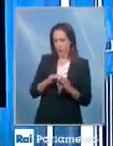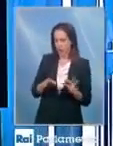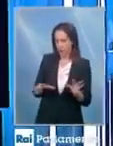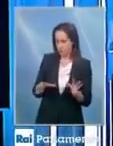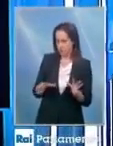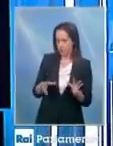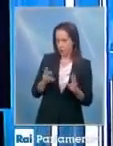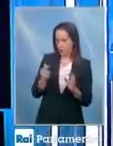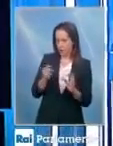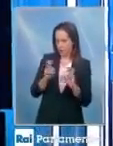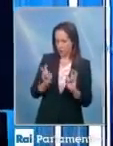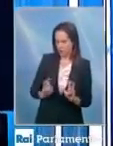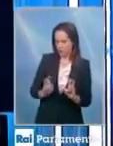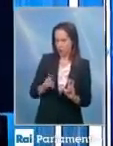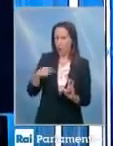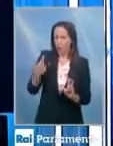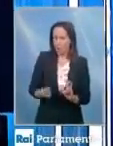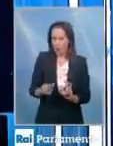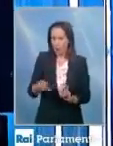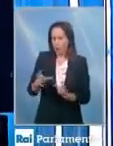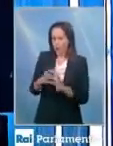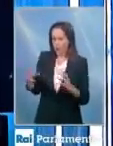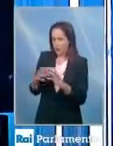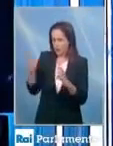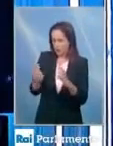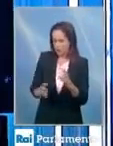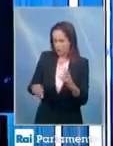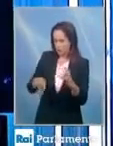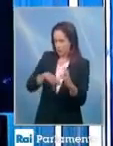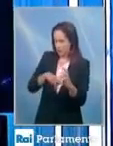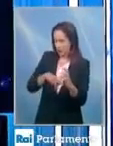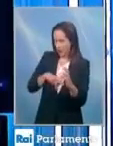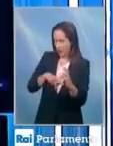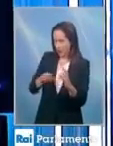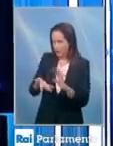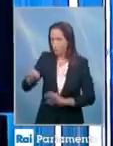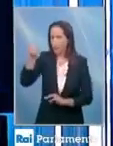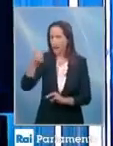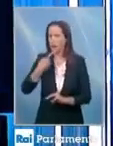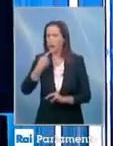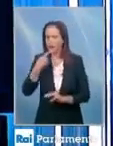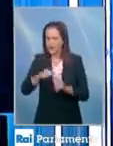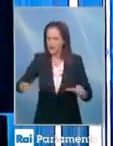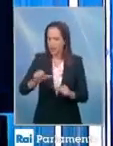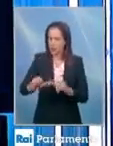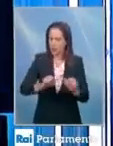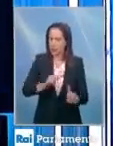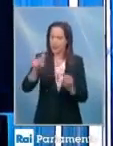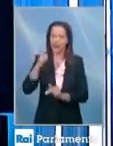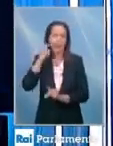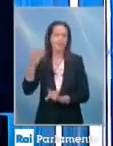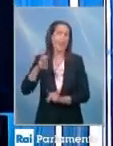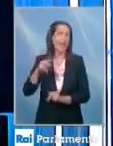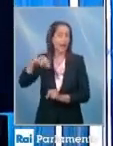prezzo dell'energia, la privatizzazione del comparto industriale energetico italiano che finisce in mano a chissà chi e sposta la sede magari all'estero, come è successo per